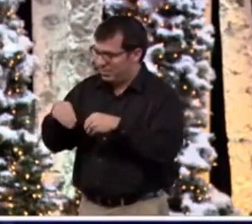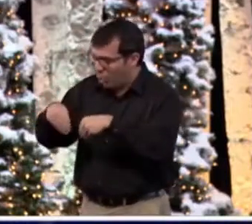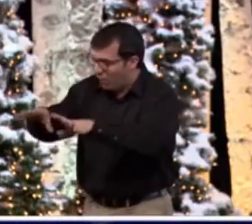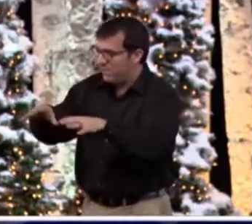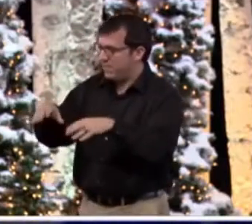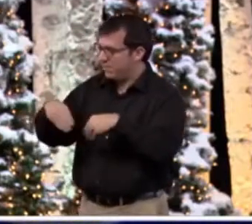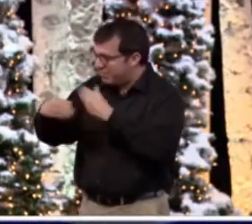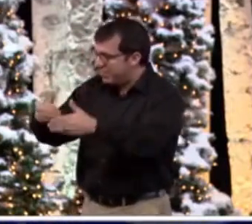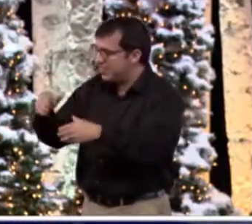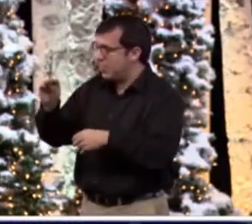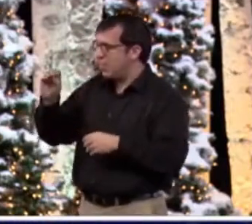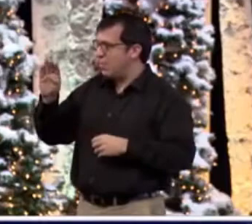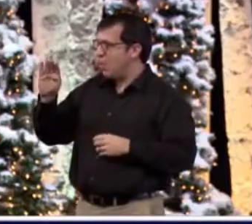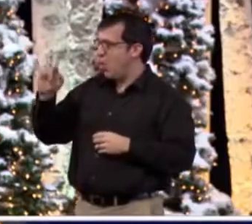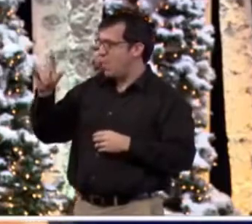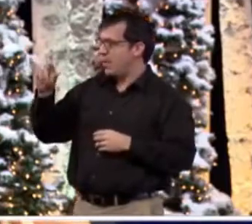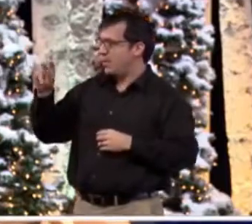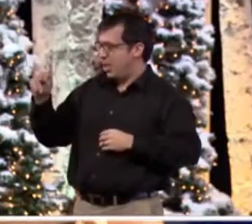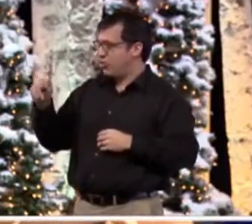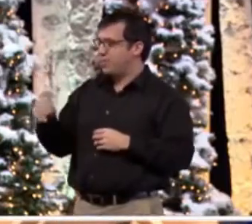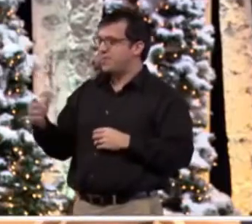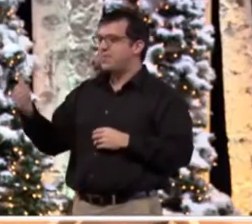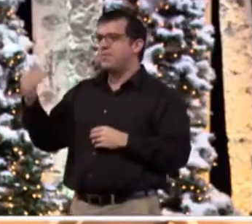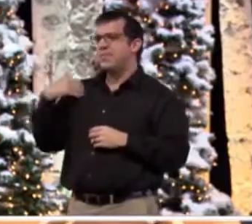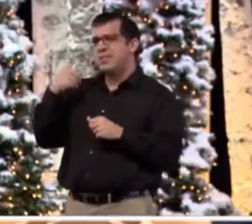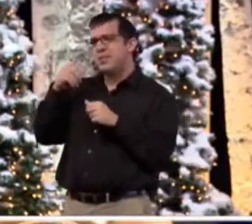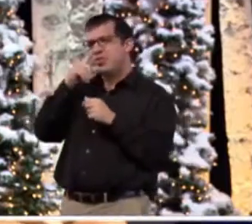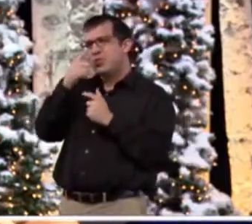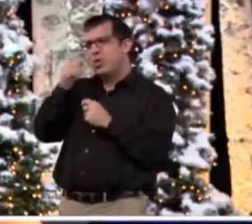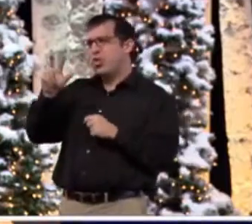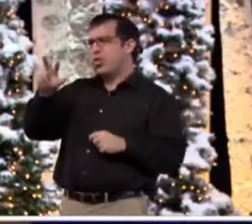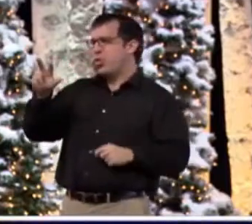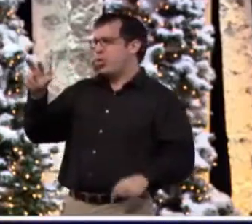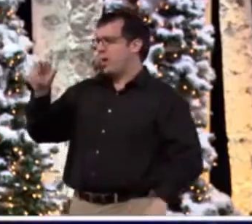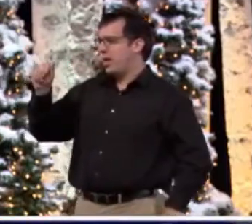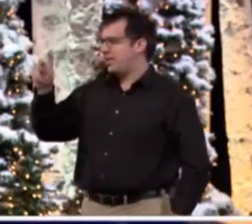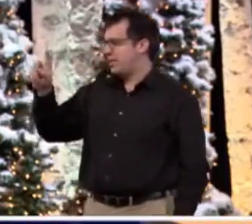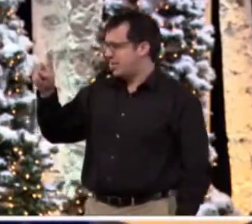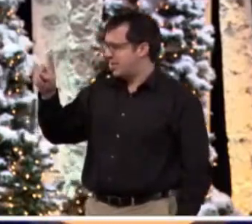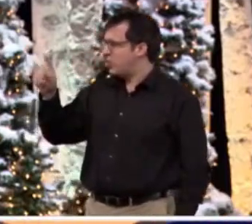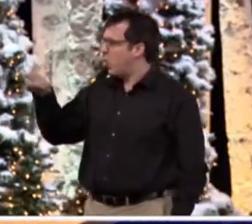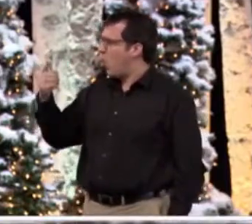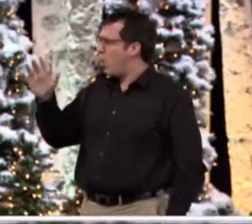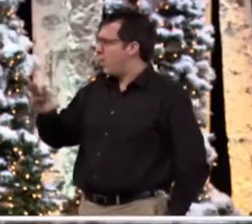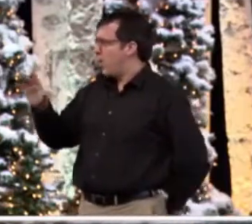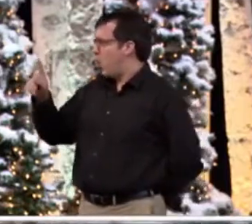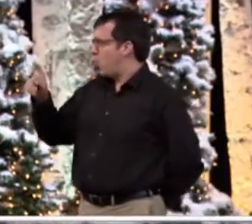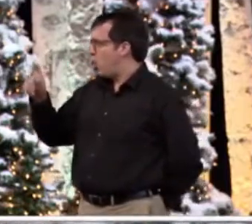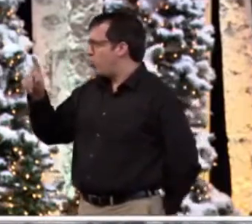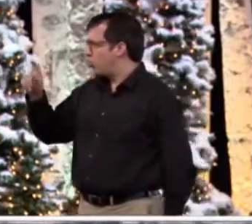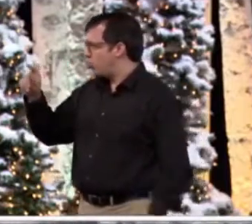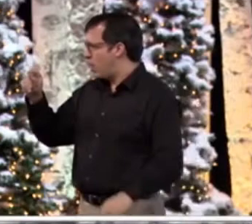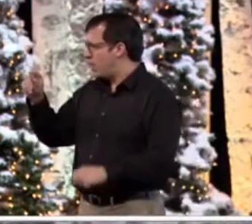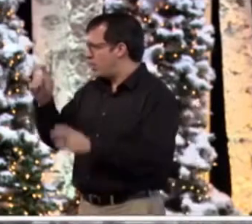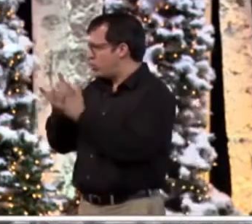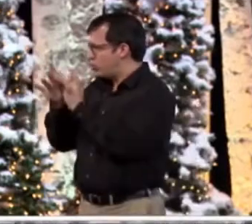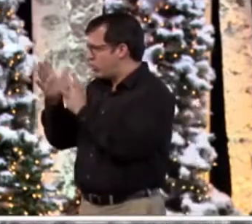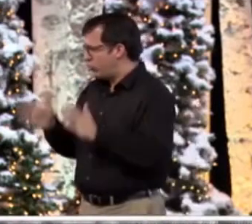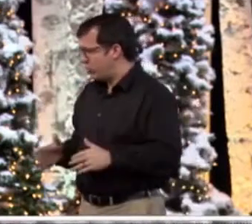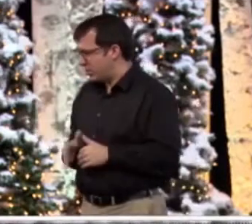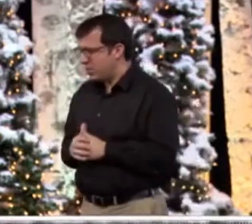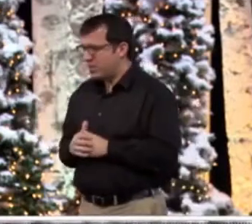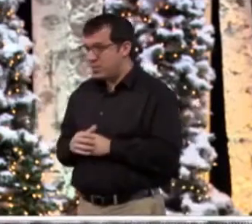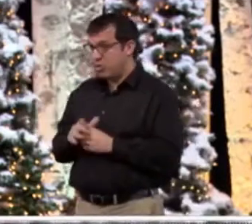सन् 33 यशु पुनरुत्थान भइसकेपछि एरुसलेममा माथिल्लो कोठामा केवल